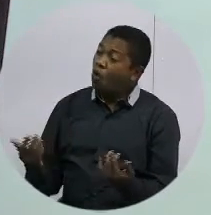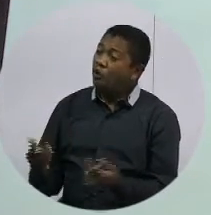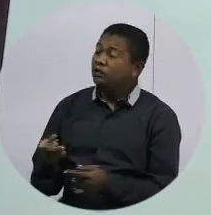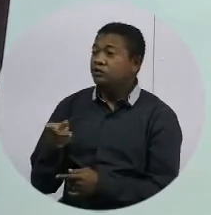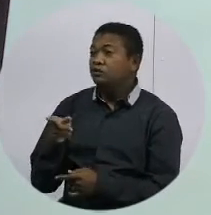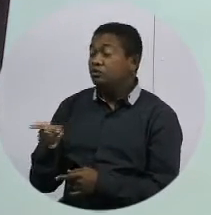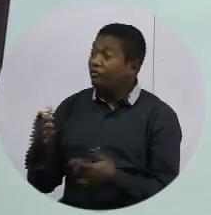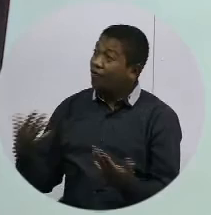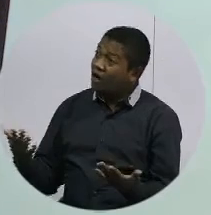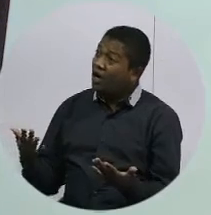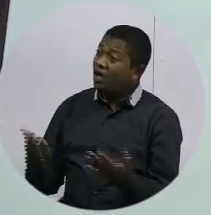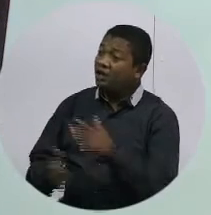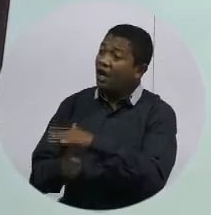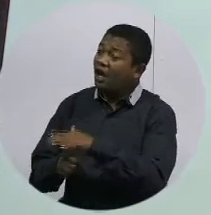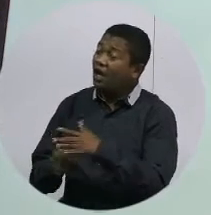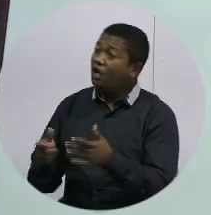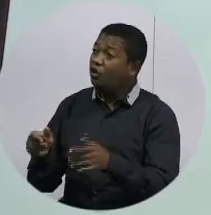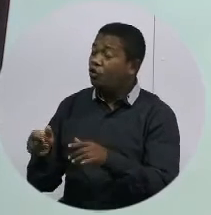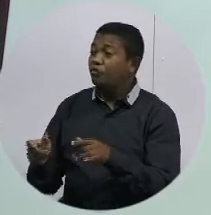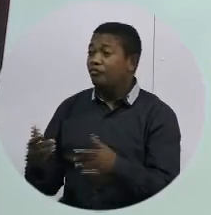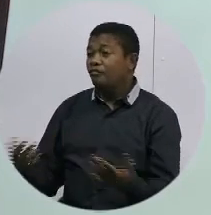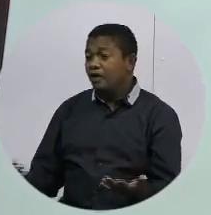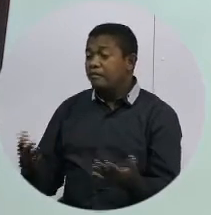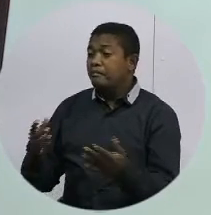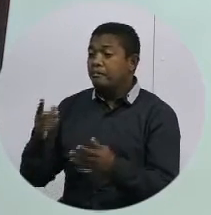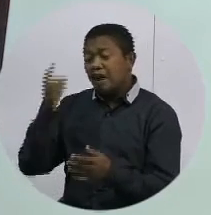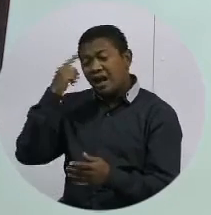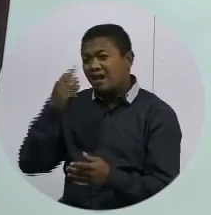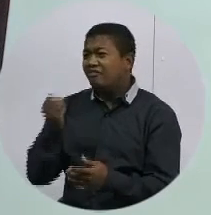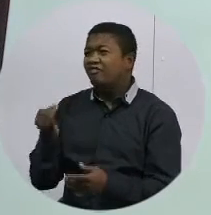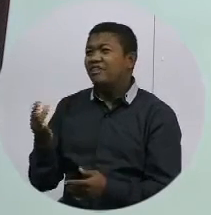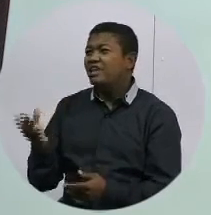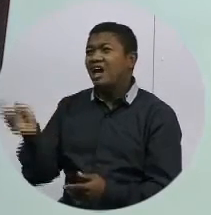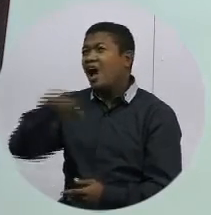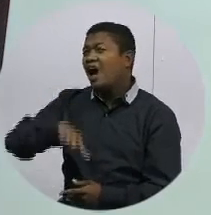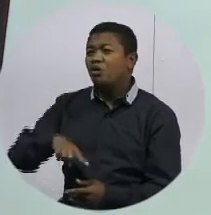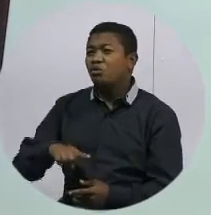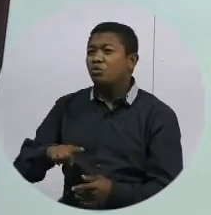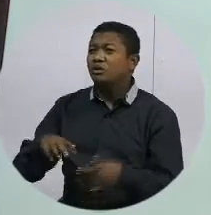hoe mahatratra afirina ny fahazahoana n'izay ivalin'ny fitiliana izay? Dia misy ihany koa ny